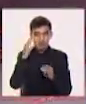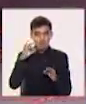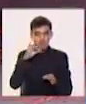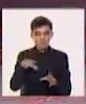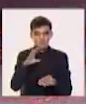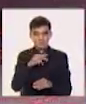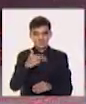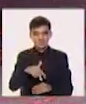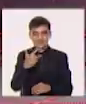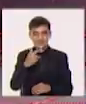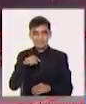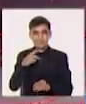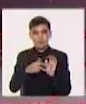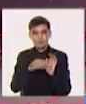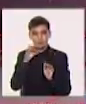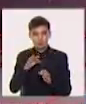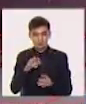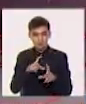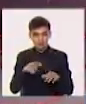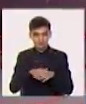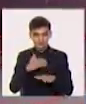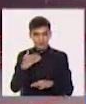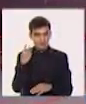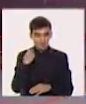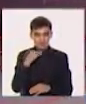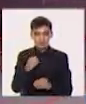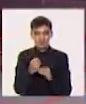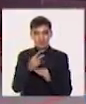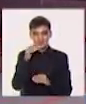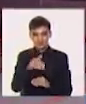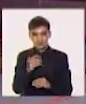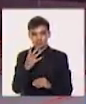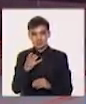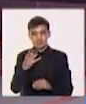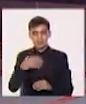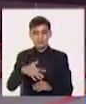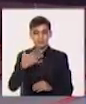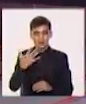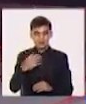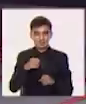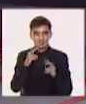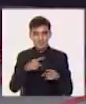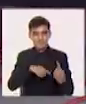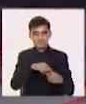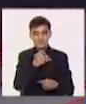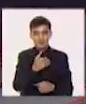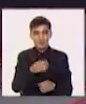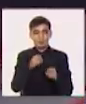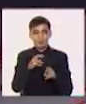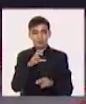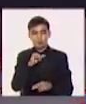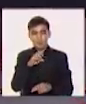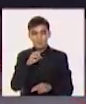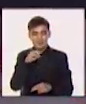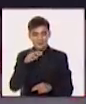борышкердің 33,8% құрайды. Сондай ақ дәл осылай 12,455 шағын және орта кәсіпкерлік субъектілері